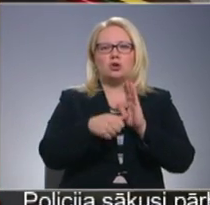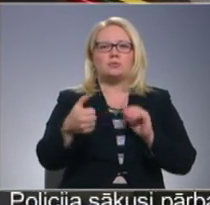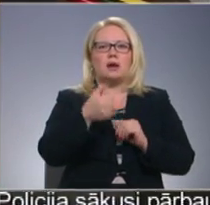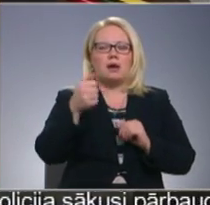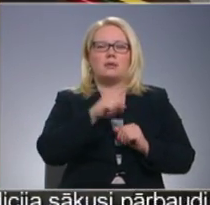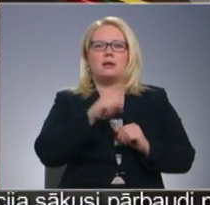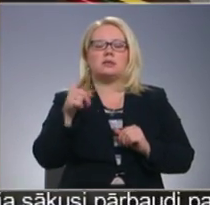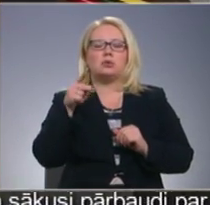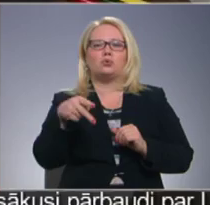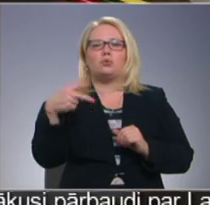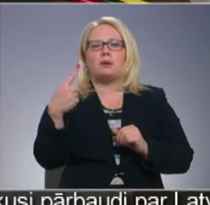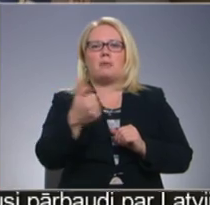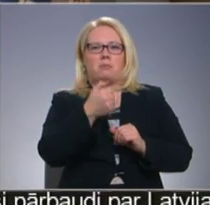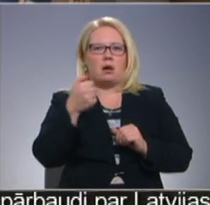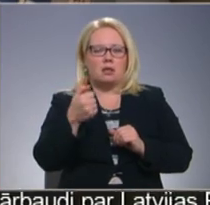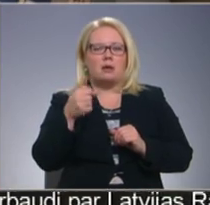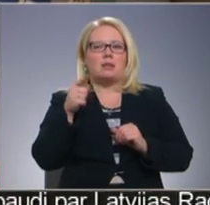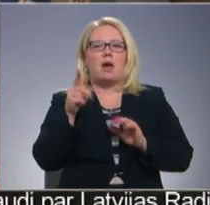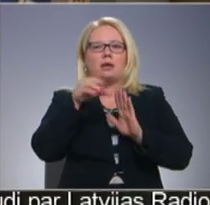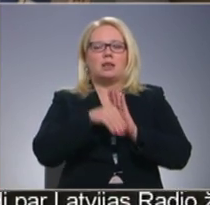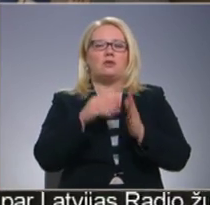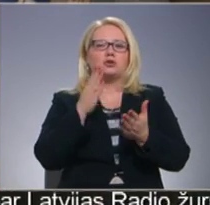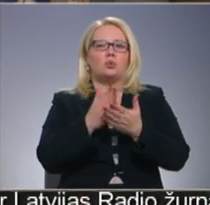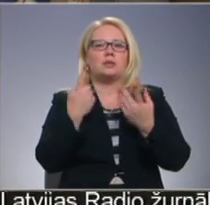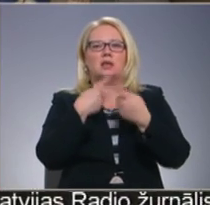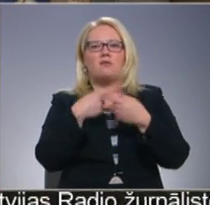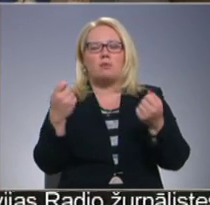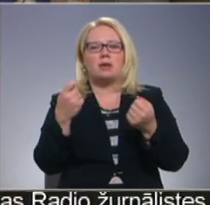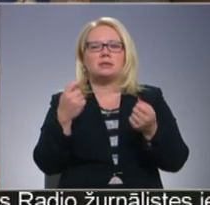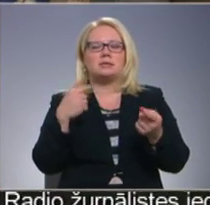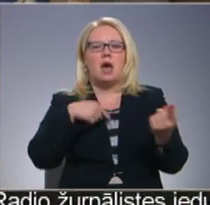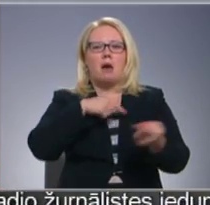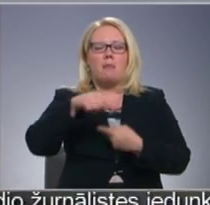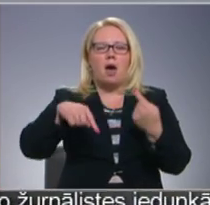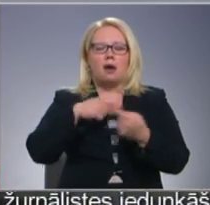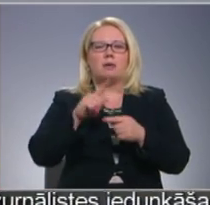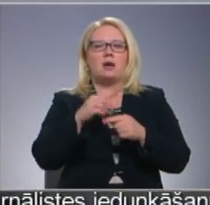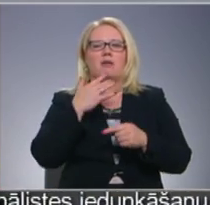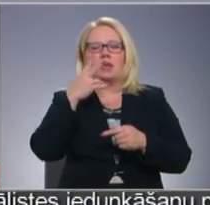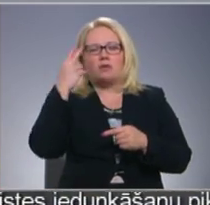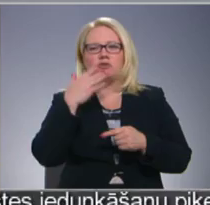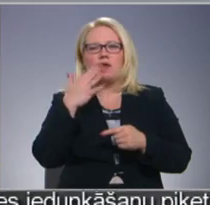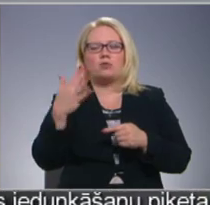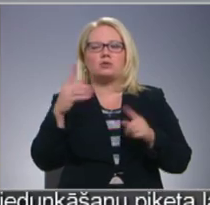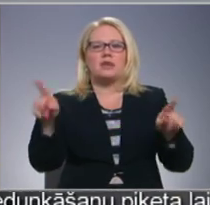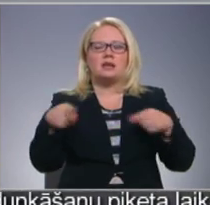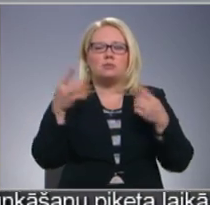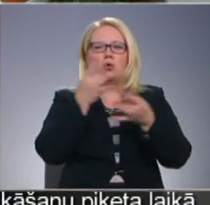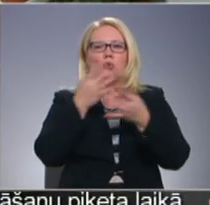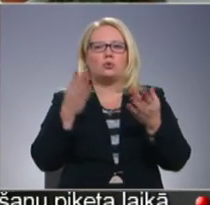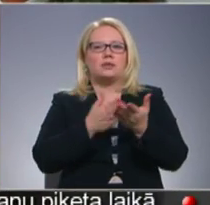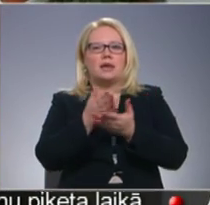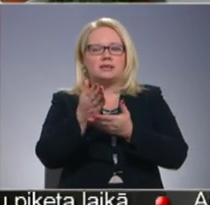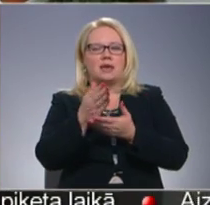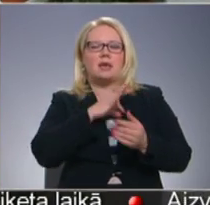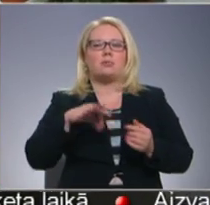līdz 2021. Gadam. Tā ietvaros notiks informācijas apmaiņa par lietuviešu valodas attīstības un kultūras tendencēm. Docentiem